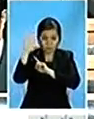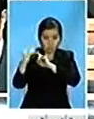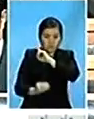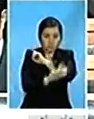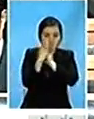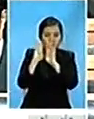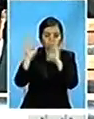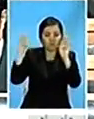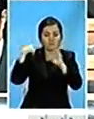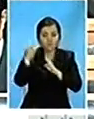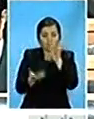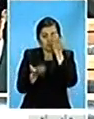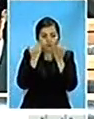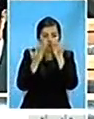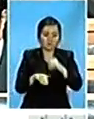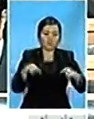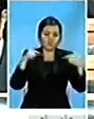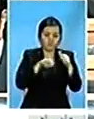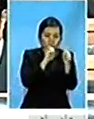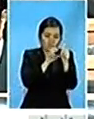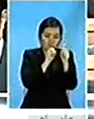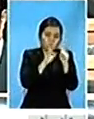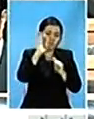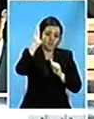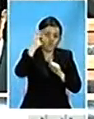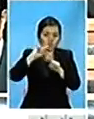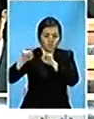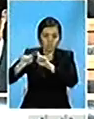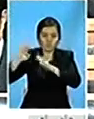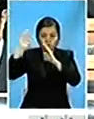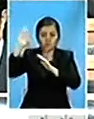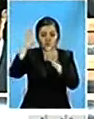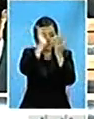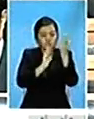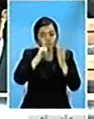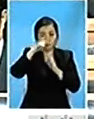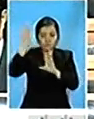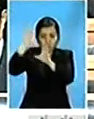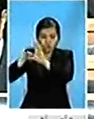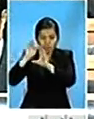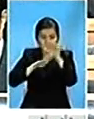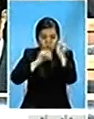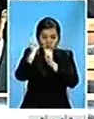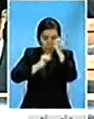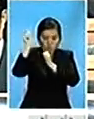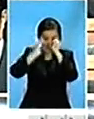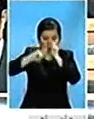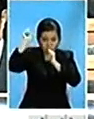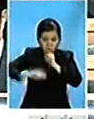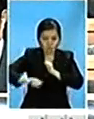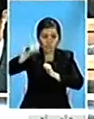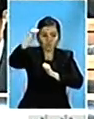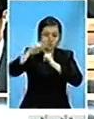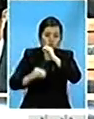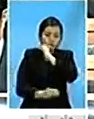ริษัทที่ปรึกษาและผู้รับเหมาของไทยเข้าร่วมโครงการนี้ให้มากกว่านี้ครับให้มีโอกาสมาก